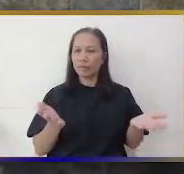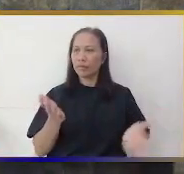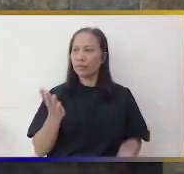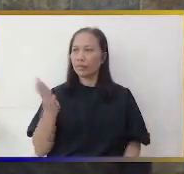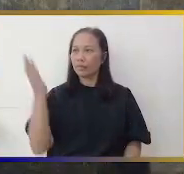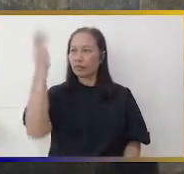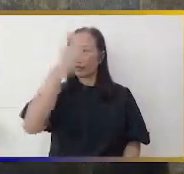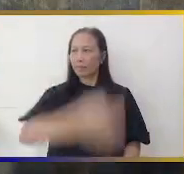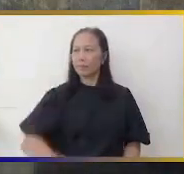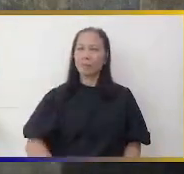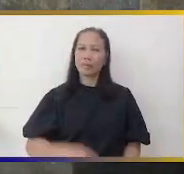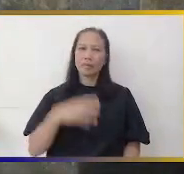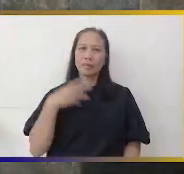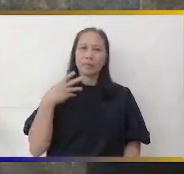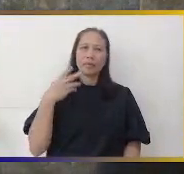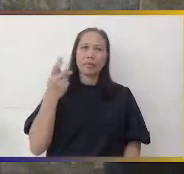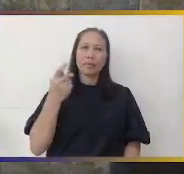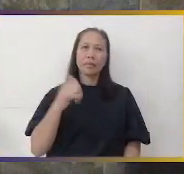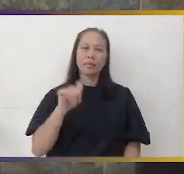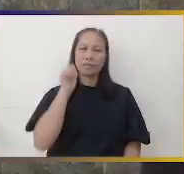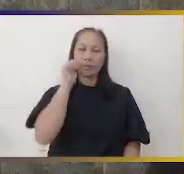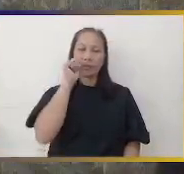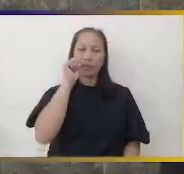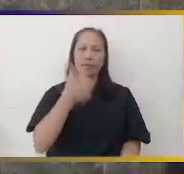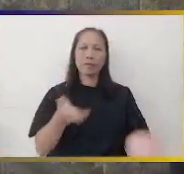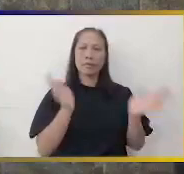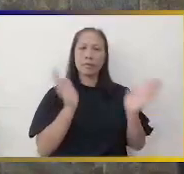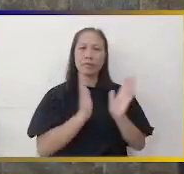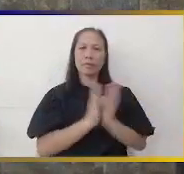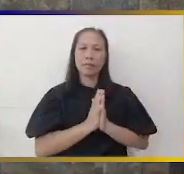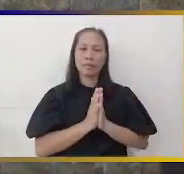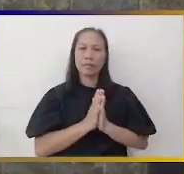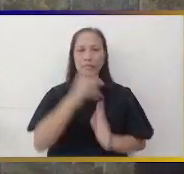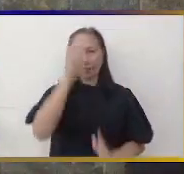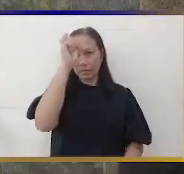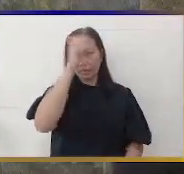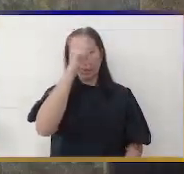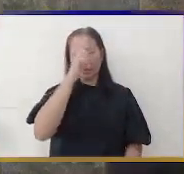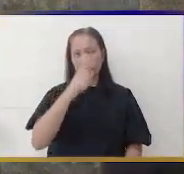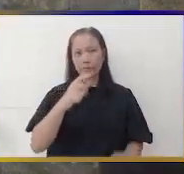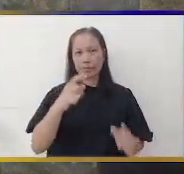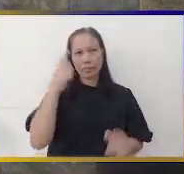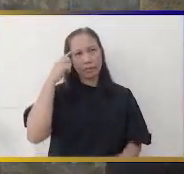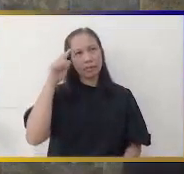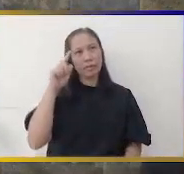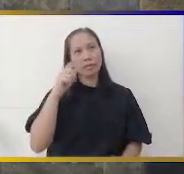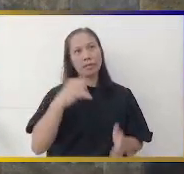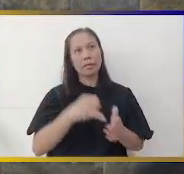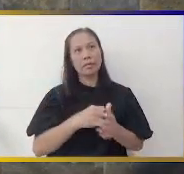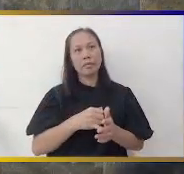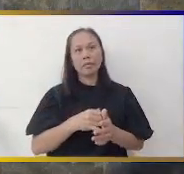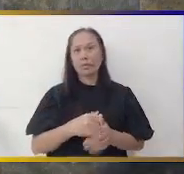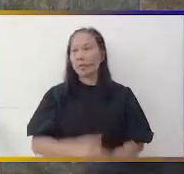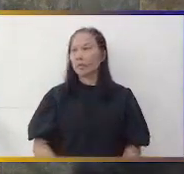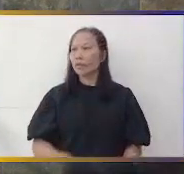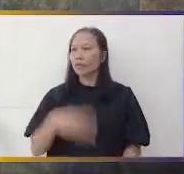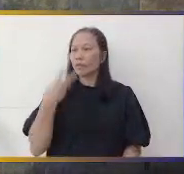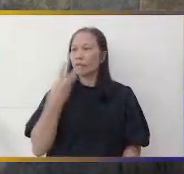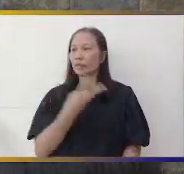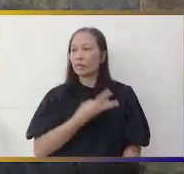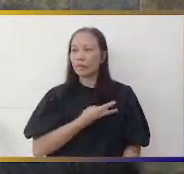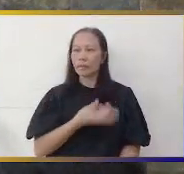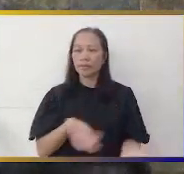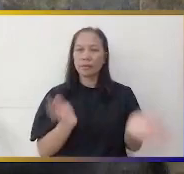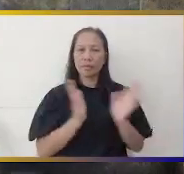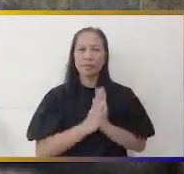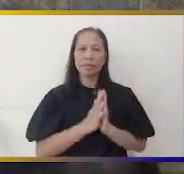We always ask God for it okay Kami po ba kapag nag-aaral kami We always ask God for it we we Ask